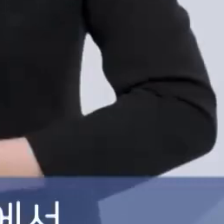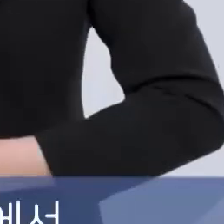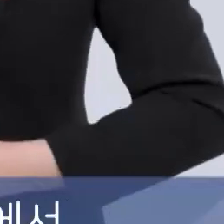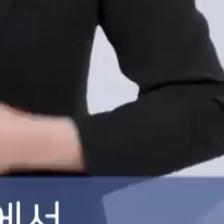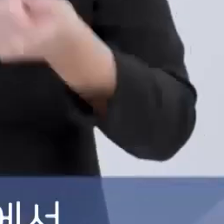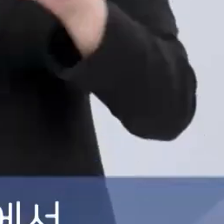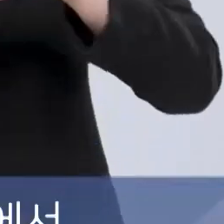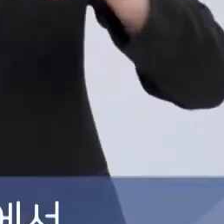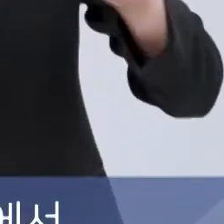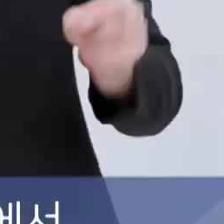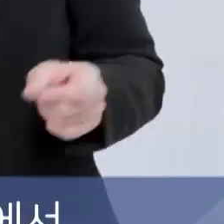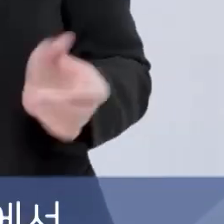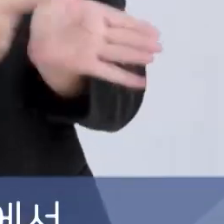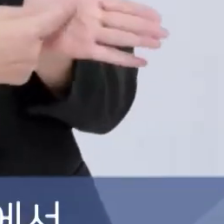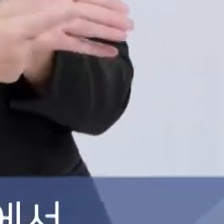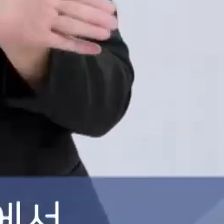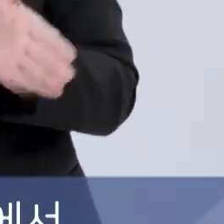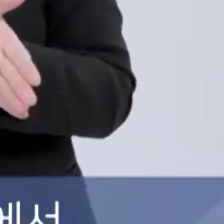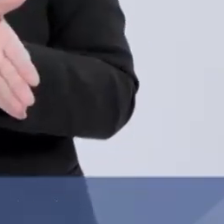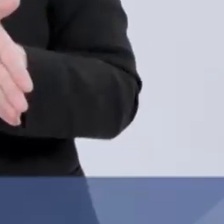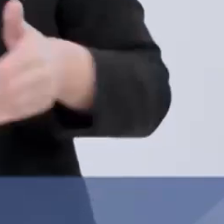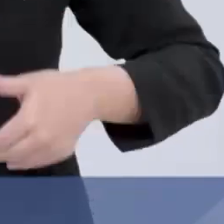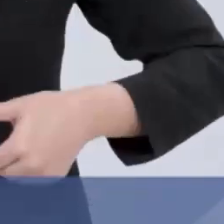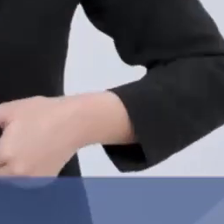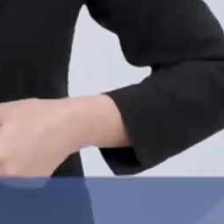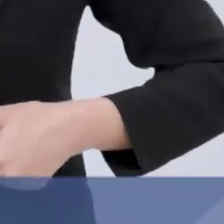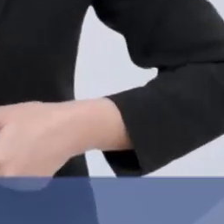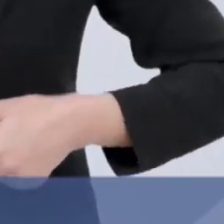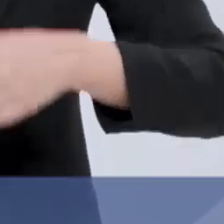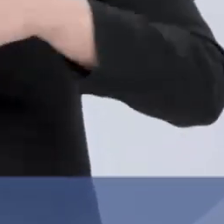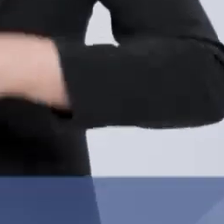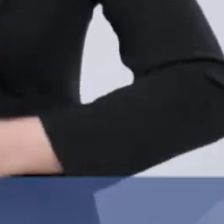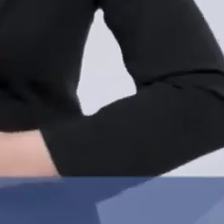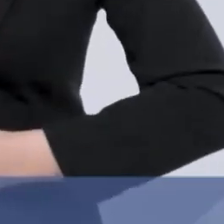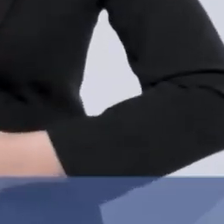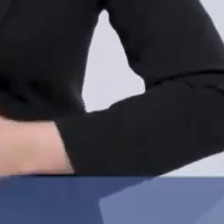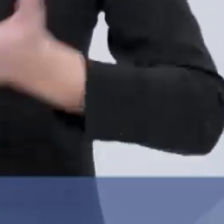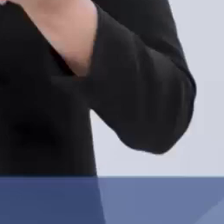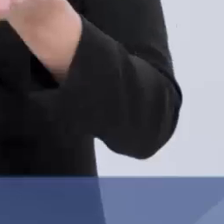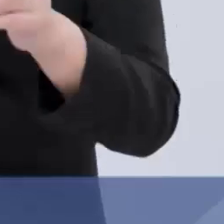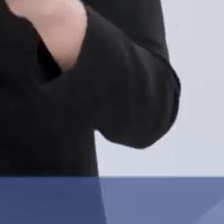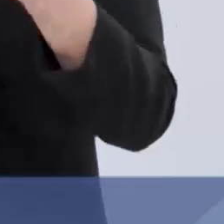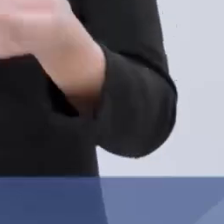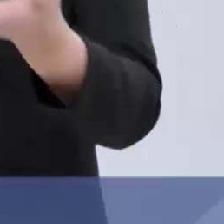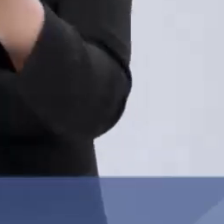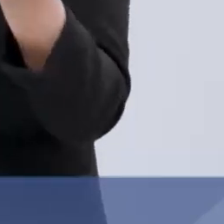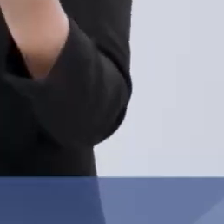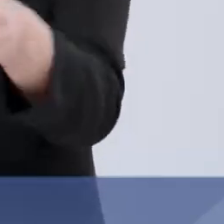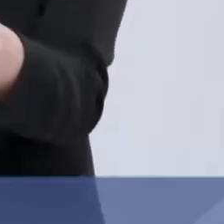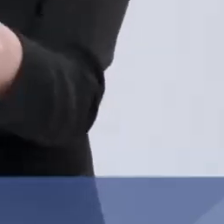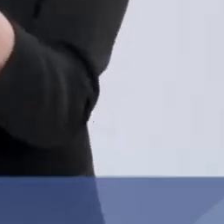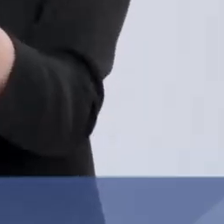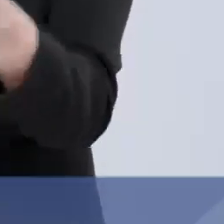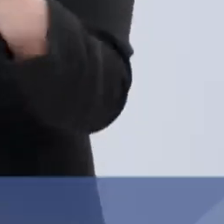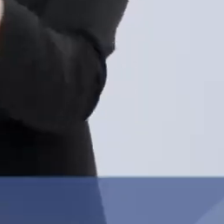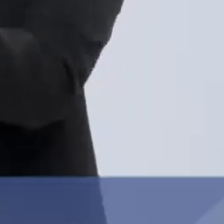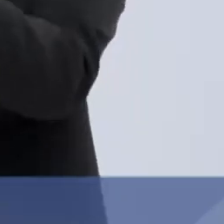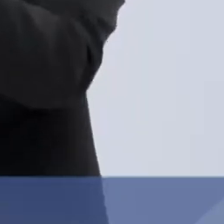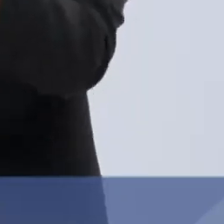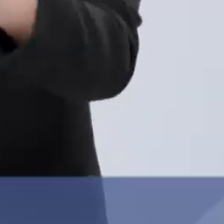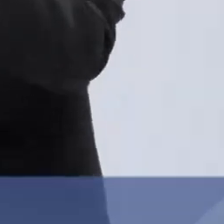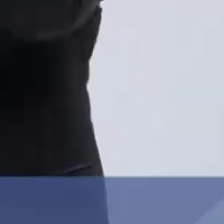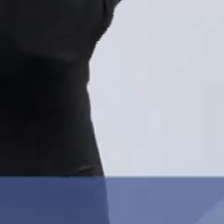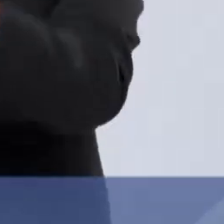신분증을 제시하여 본인임을 확인받은 후 손도장을 찍거나 서명을 입력하고 관내 선거인은